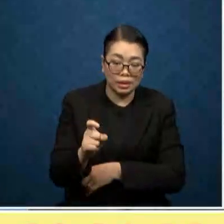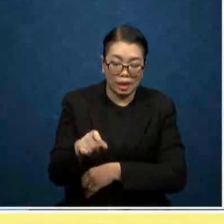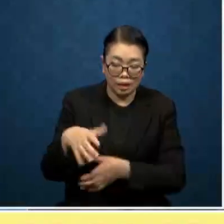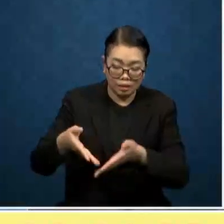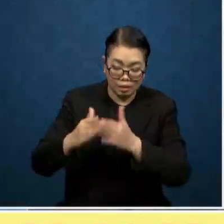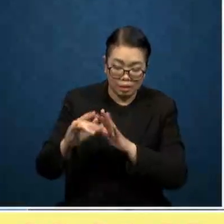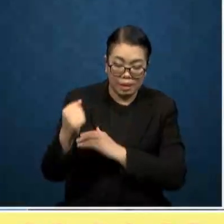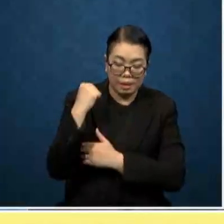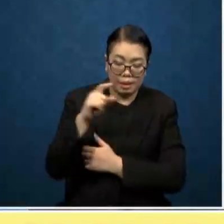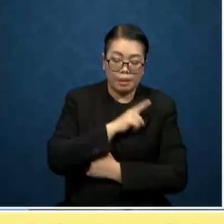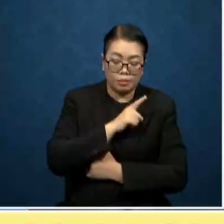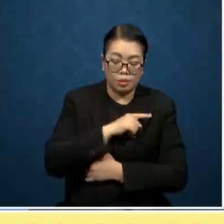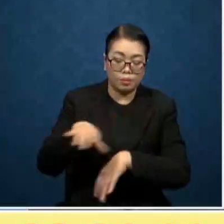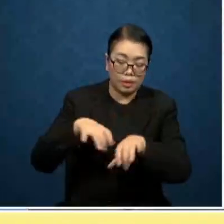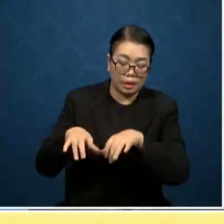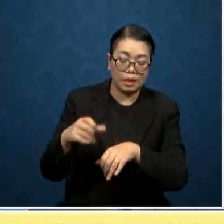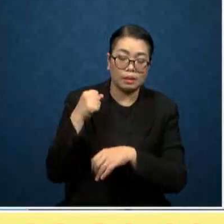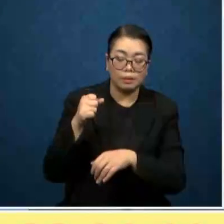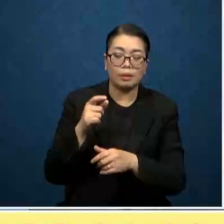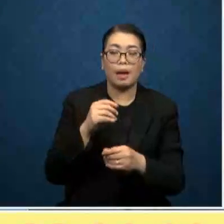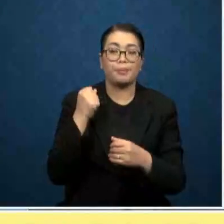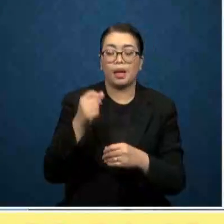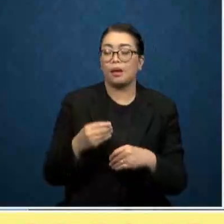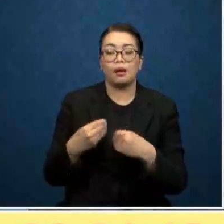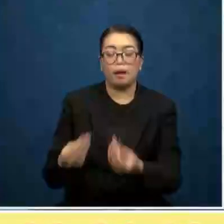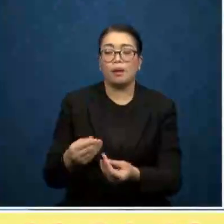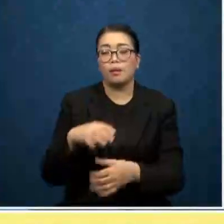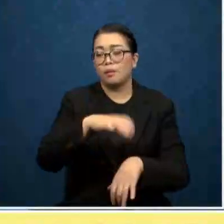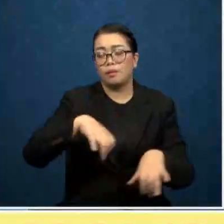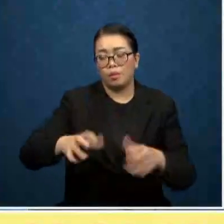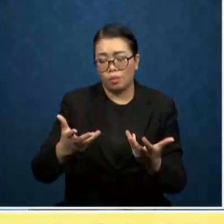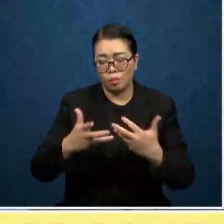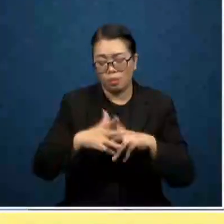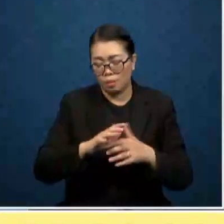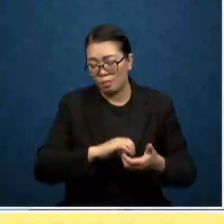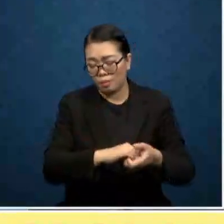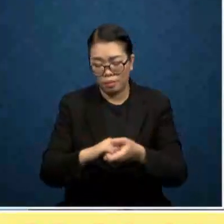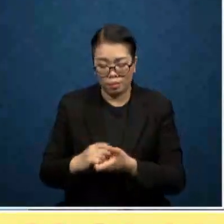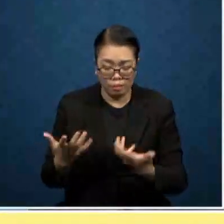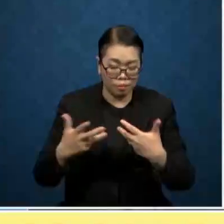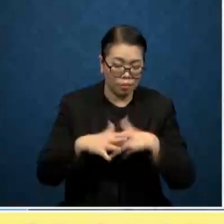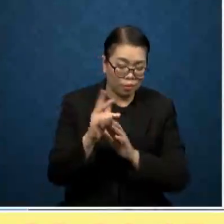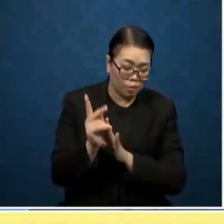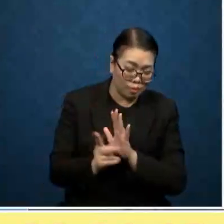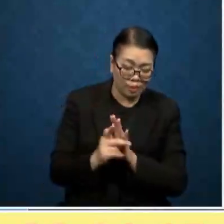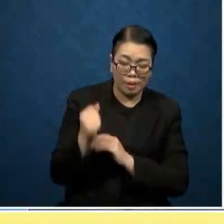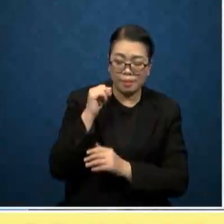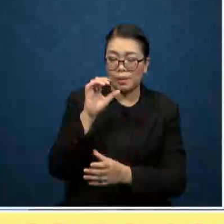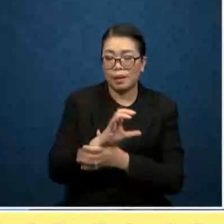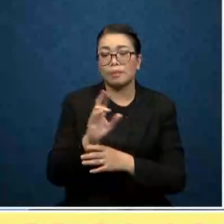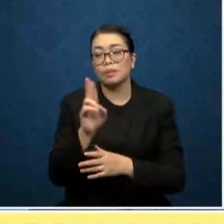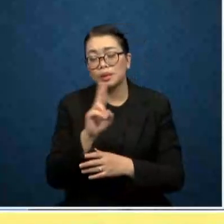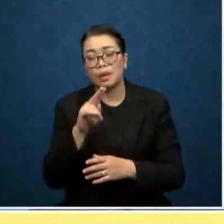ชีพมีหน้าที่ที่จะบริหารจัดการน้ำผมมองไม่เห็นแล้วครับหน่วยงานที่จะบูรณาการกฎหมายบูรณาการกันบังคับใช้